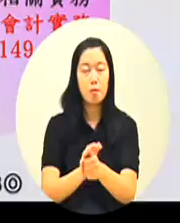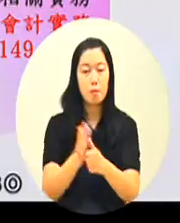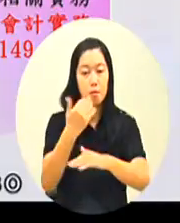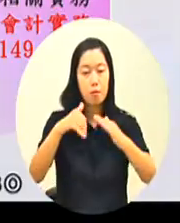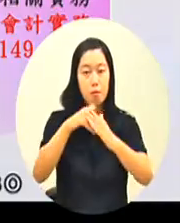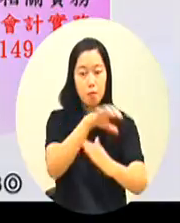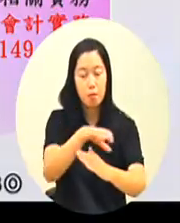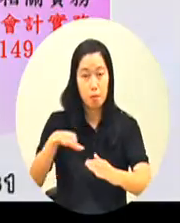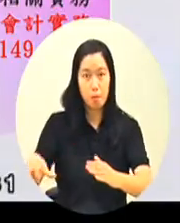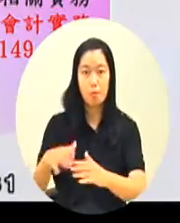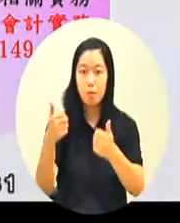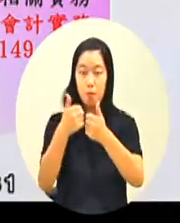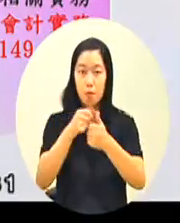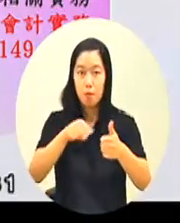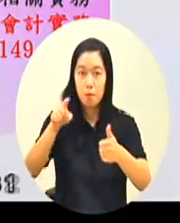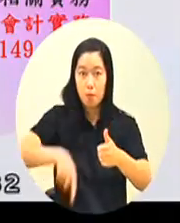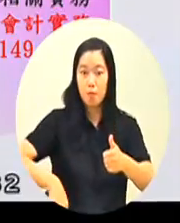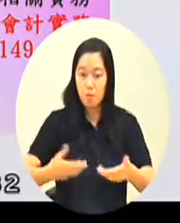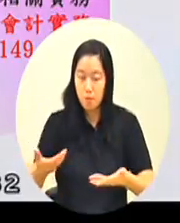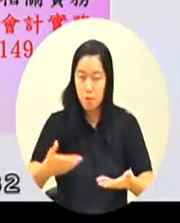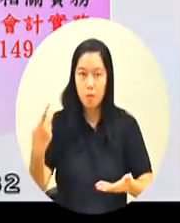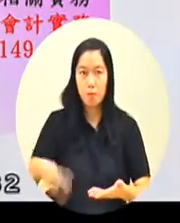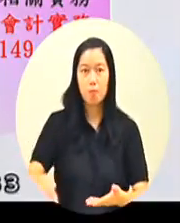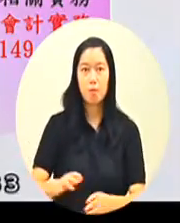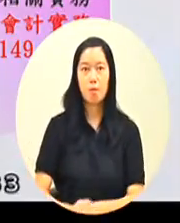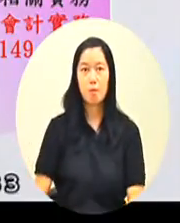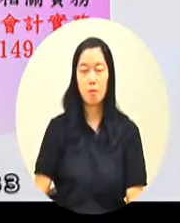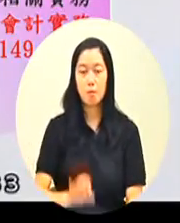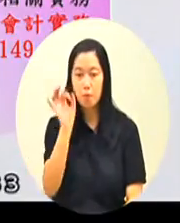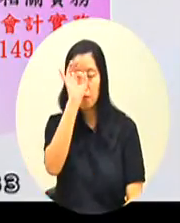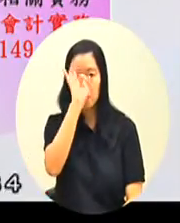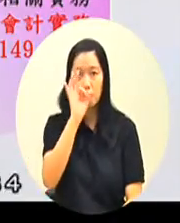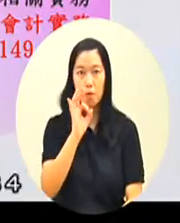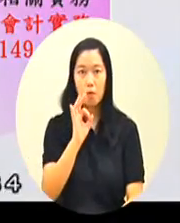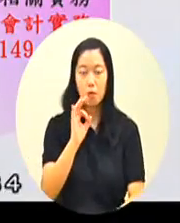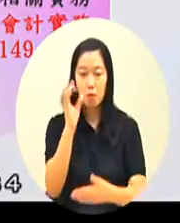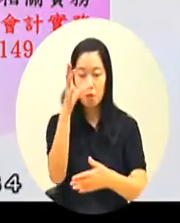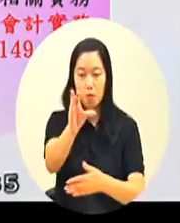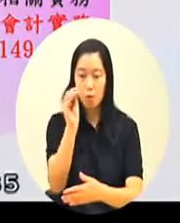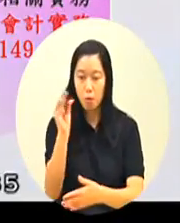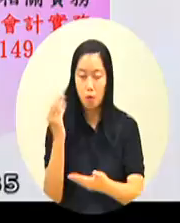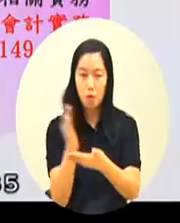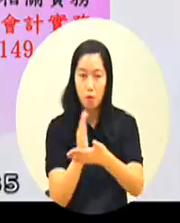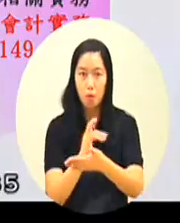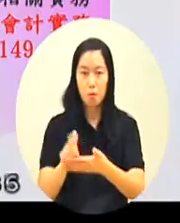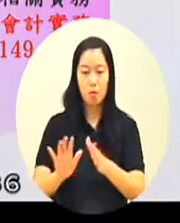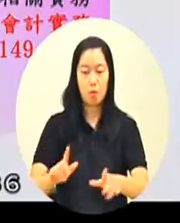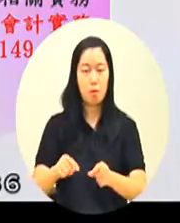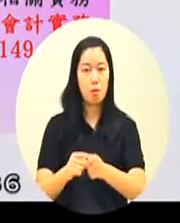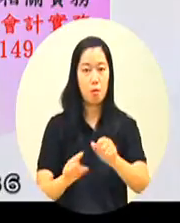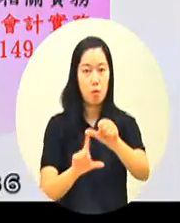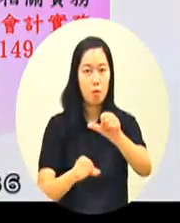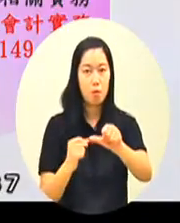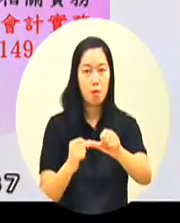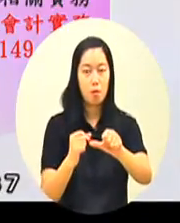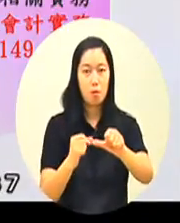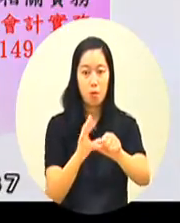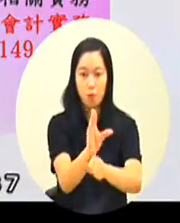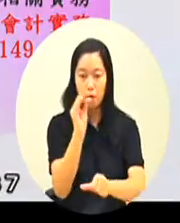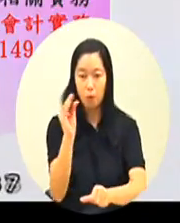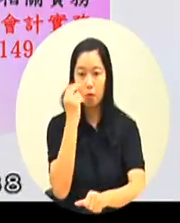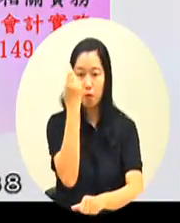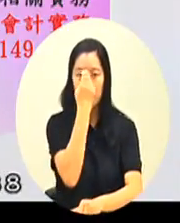业务，加强抽核各项会计报告，那我们在5月也已经抽核完